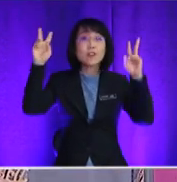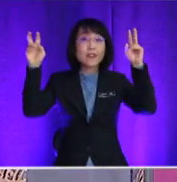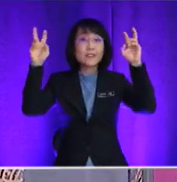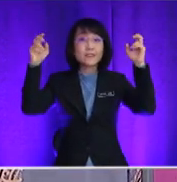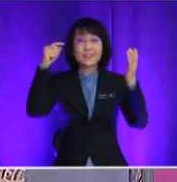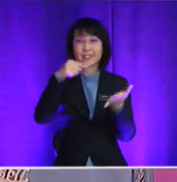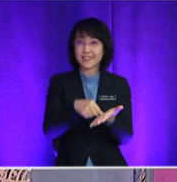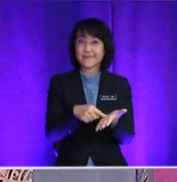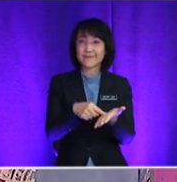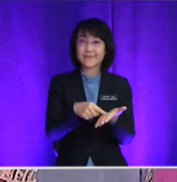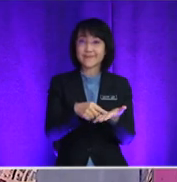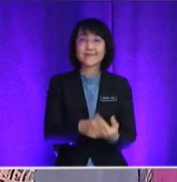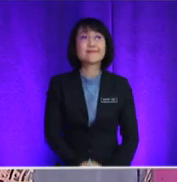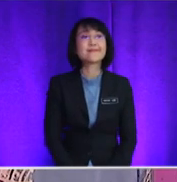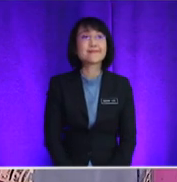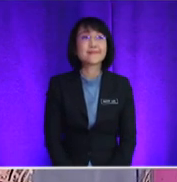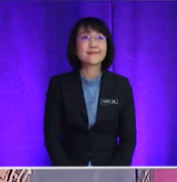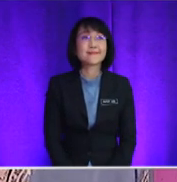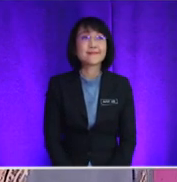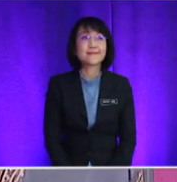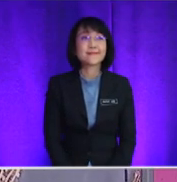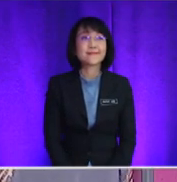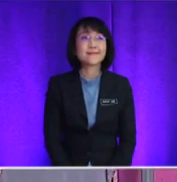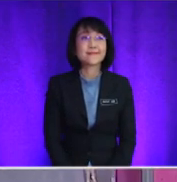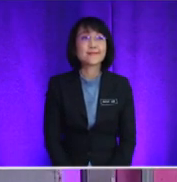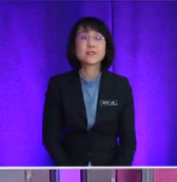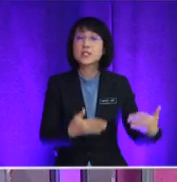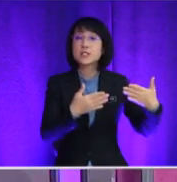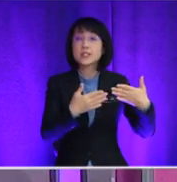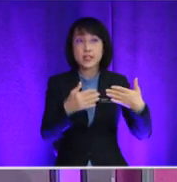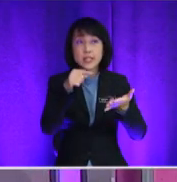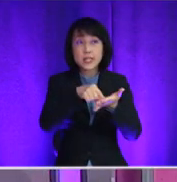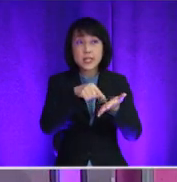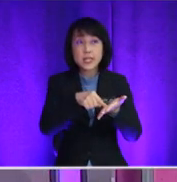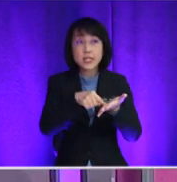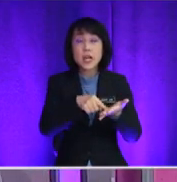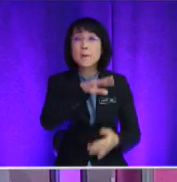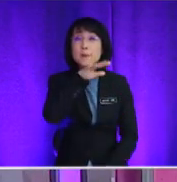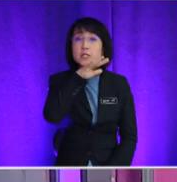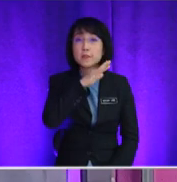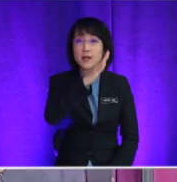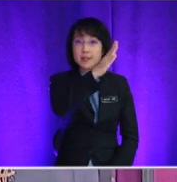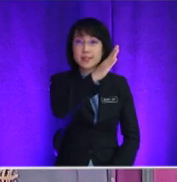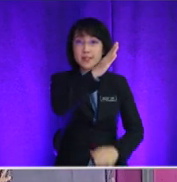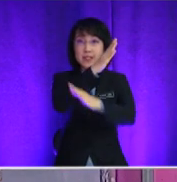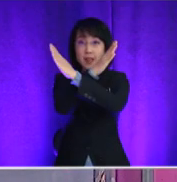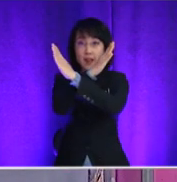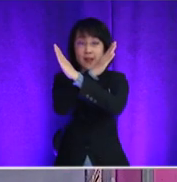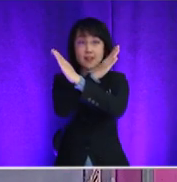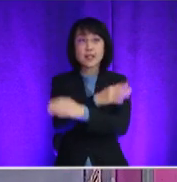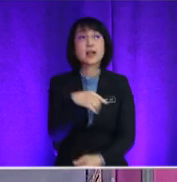seterusnya Saya tunjukkan ini antara pencemaran silang yang kita boleh nampak